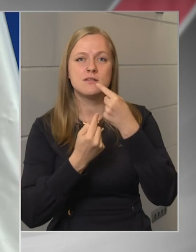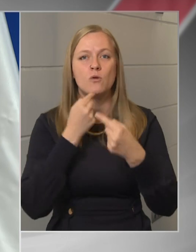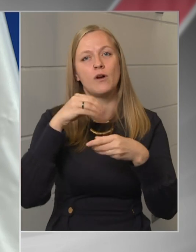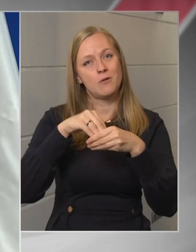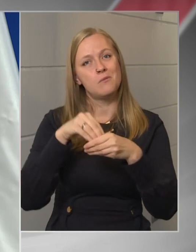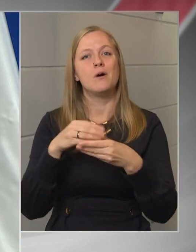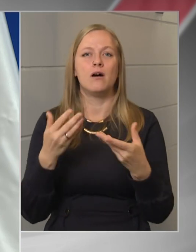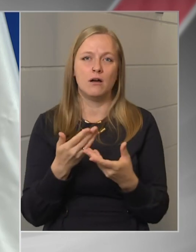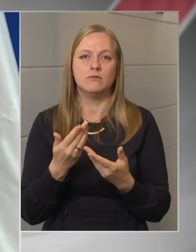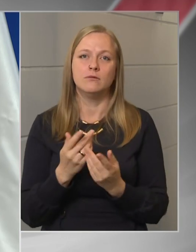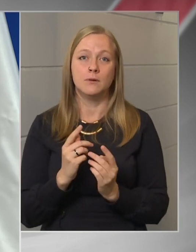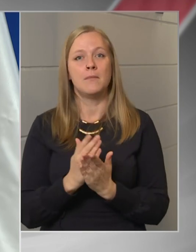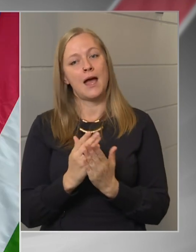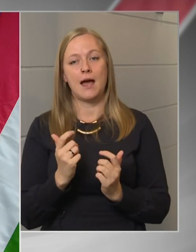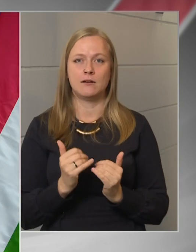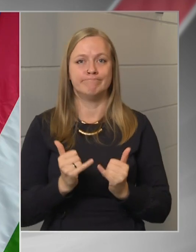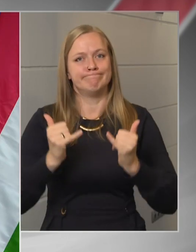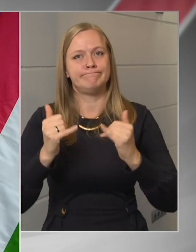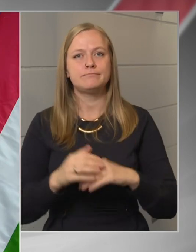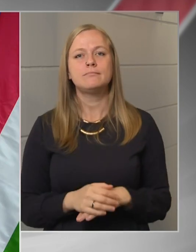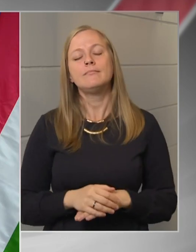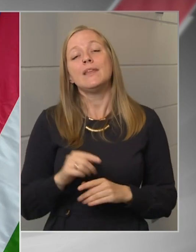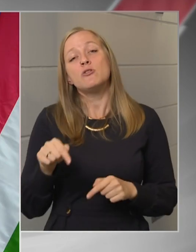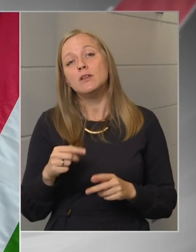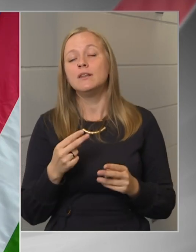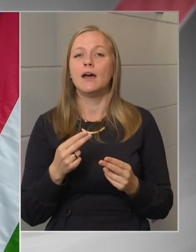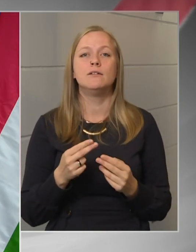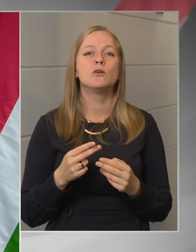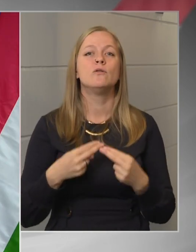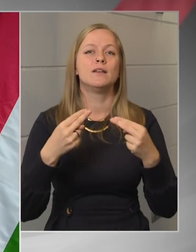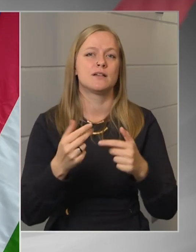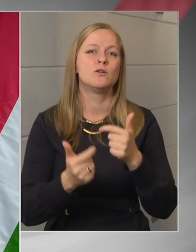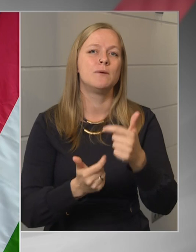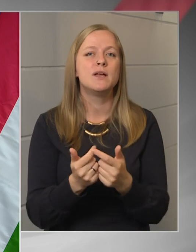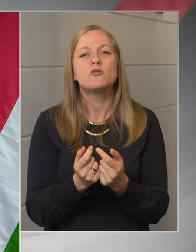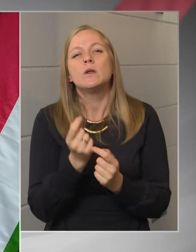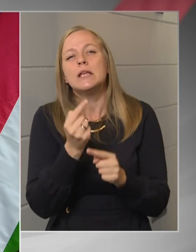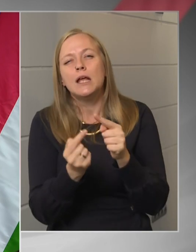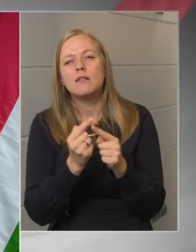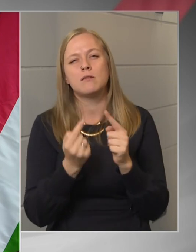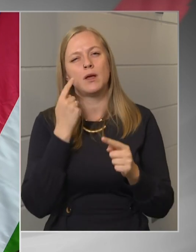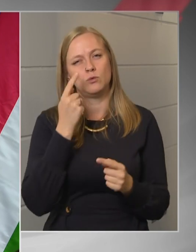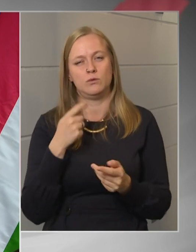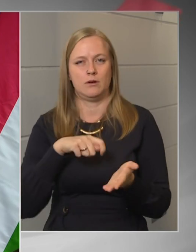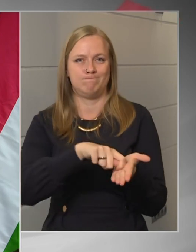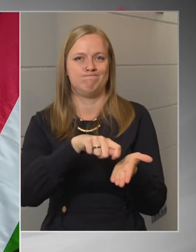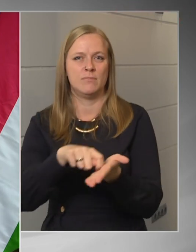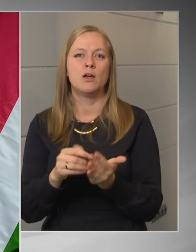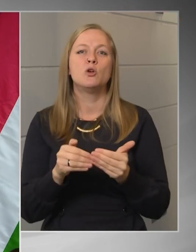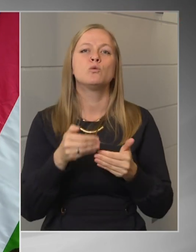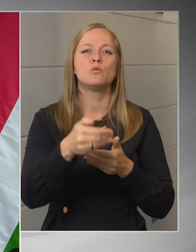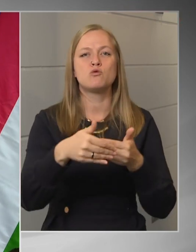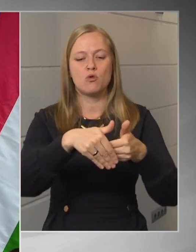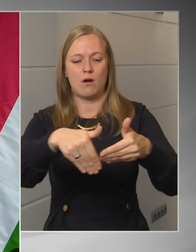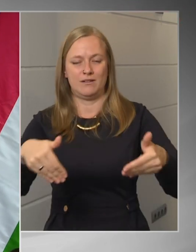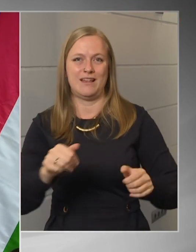hogyha idáig eljutottak, minden már csak egy lépés, hogy azoknak az országoknak legalább részben térítsék meg a költségeit, akik egyébként a külső határok védelmét